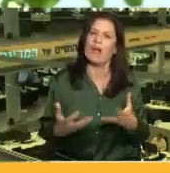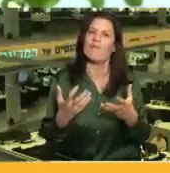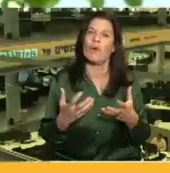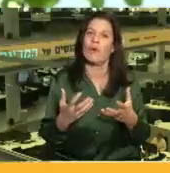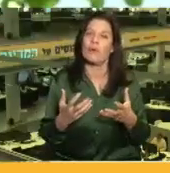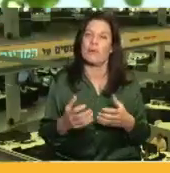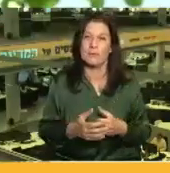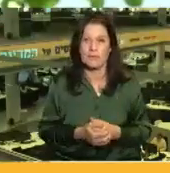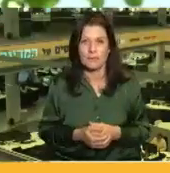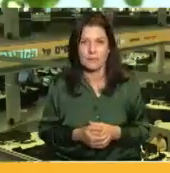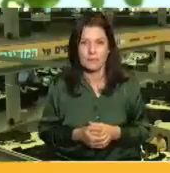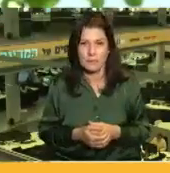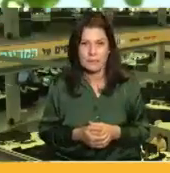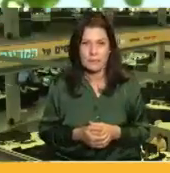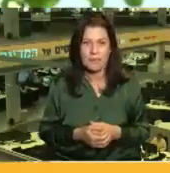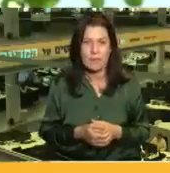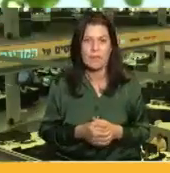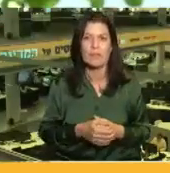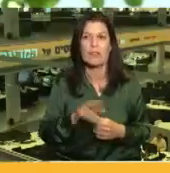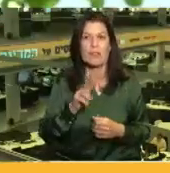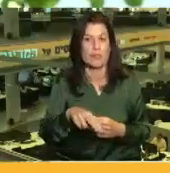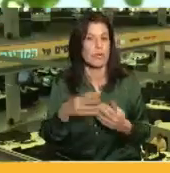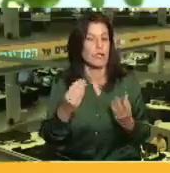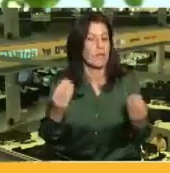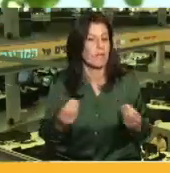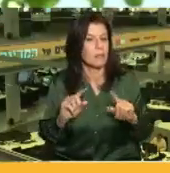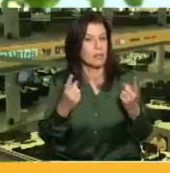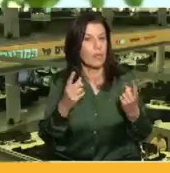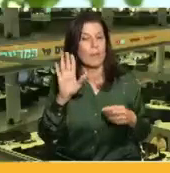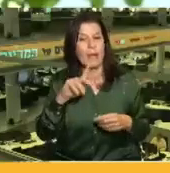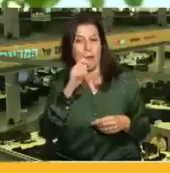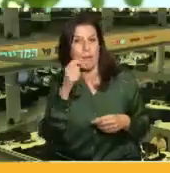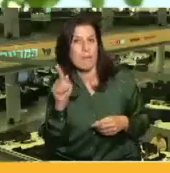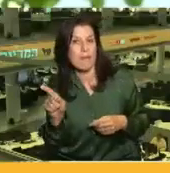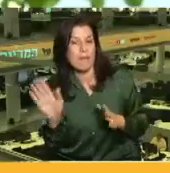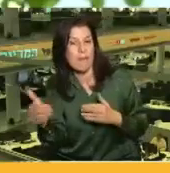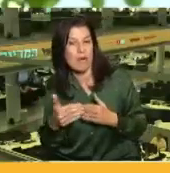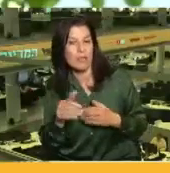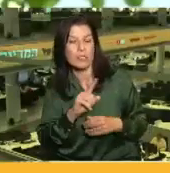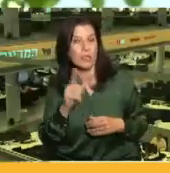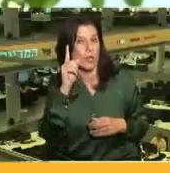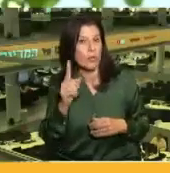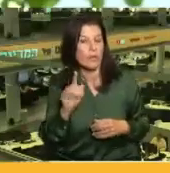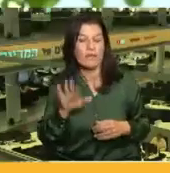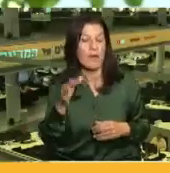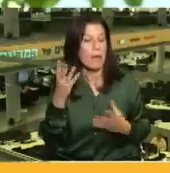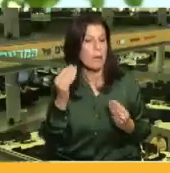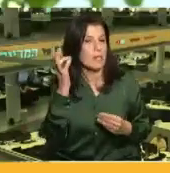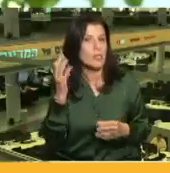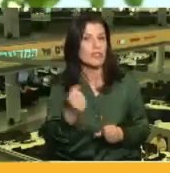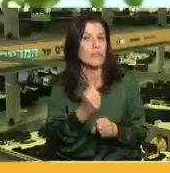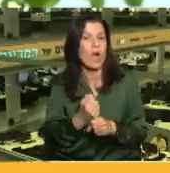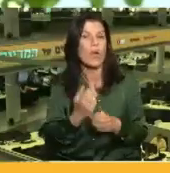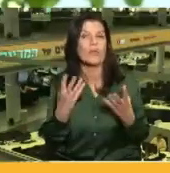שנקרא לזה, במאחורי הקלעים, שהרבה גם לא מודעים. לגמרי. שאנחנו מדברות על זה המון, ושאנחנו פועלות המון מאחורי הקלעים,